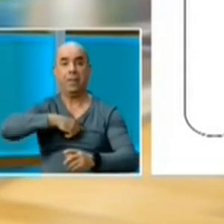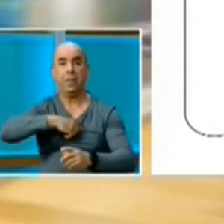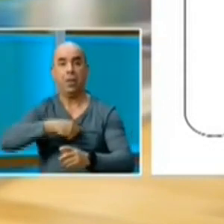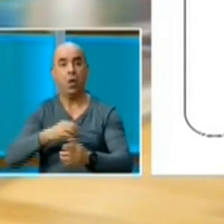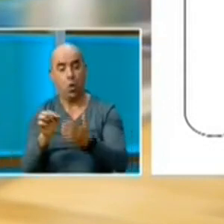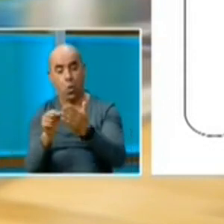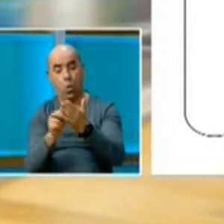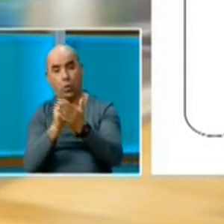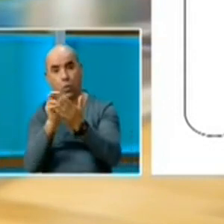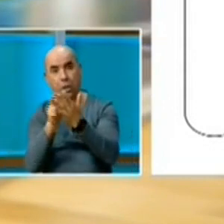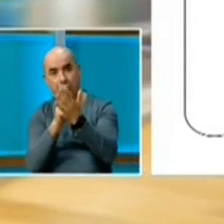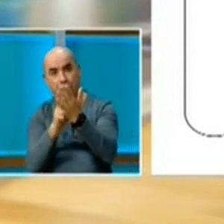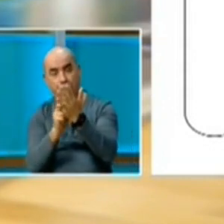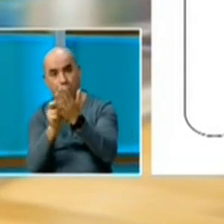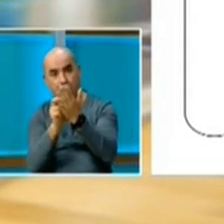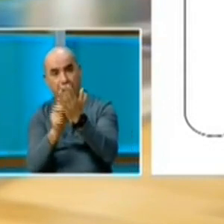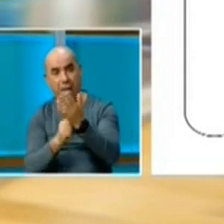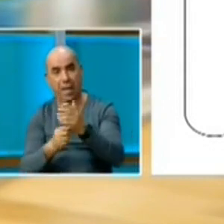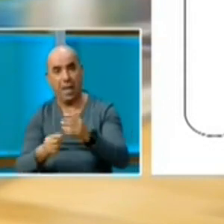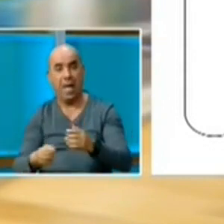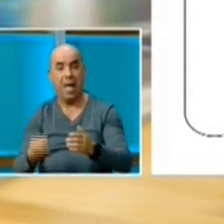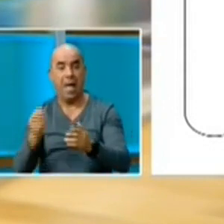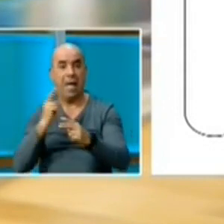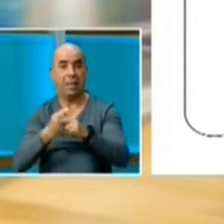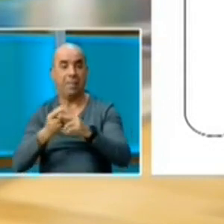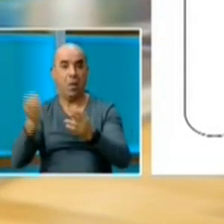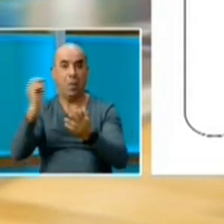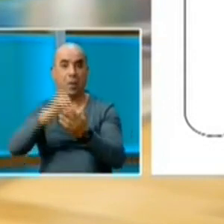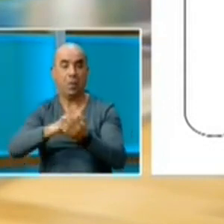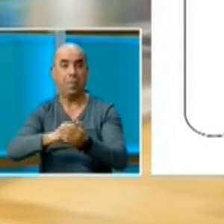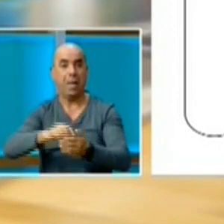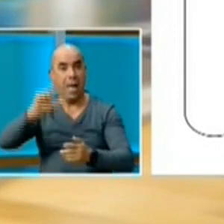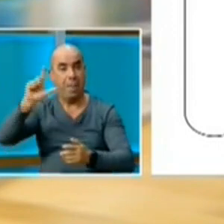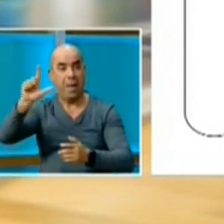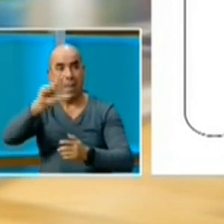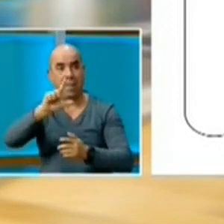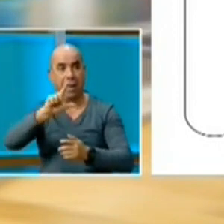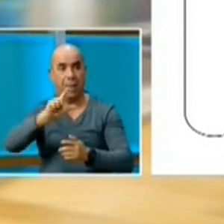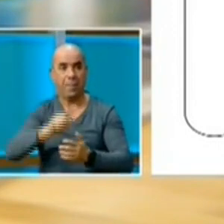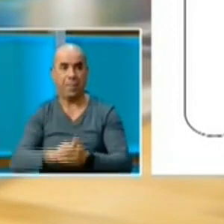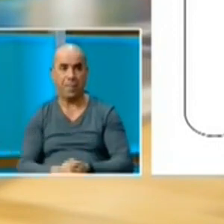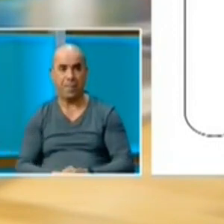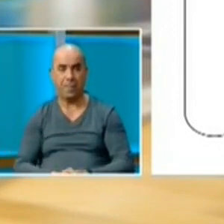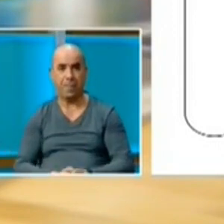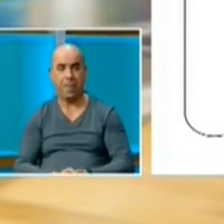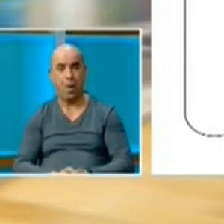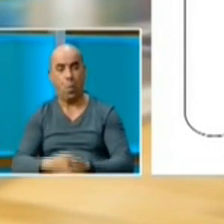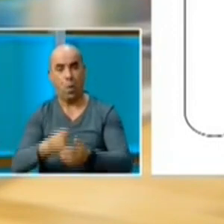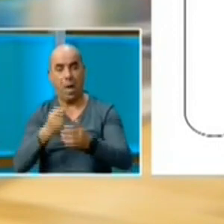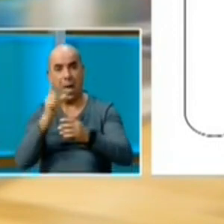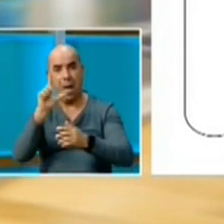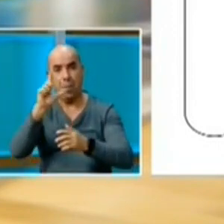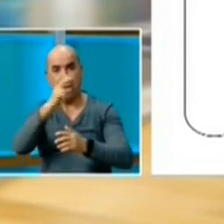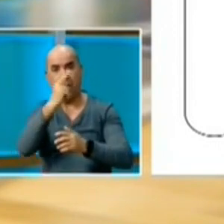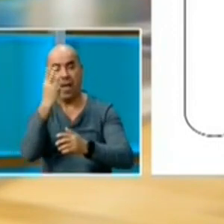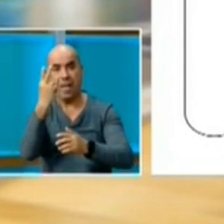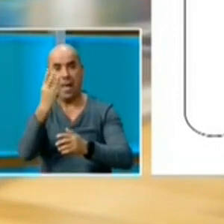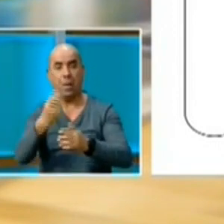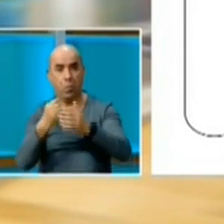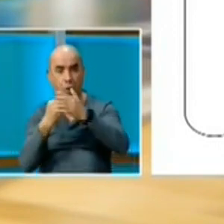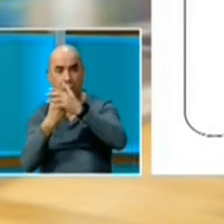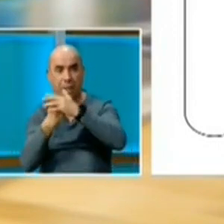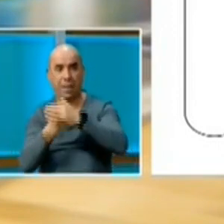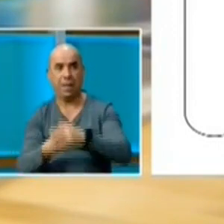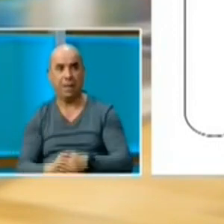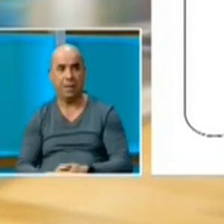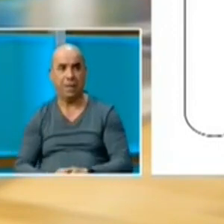وتكتب الأسماء الموصولة بلامين حيث اللام الثانية مشددة في